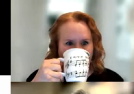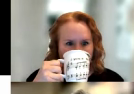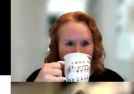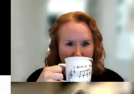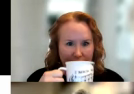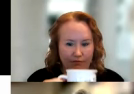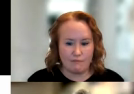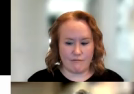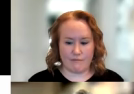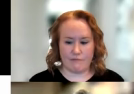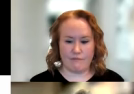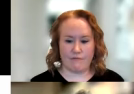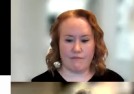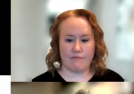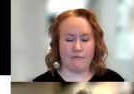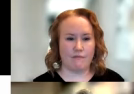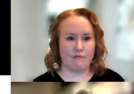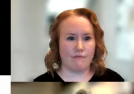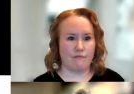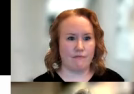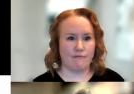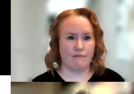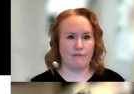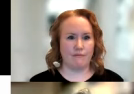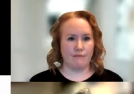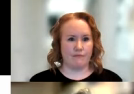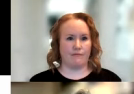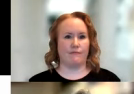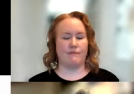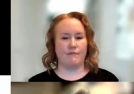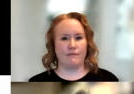utforming og disse forholdsmessighetsvurderingene som ligger der.